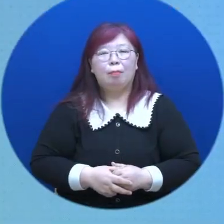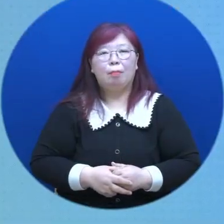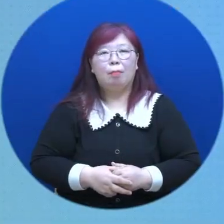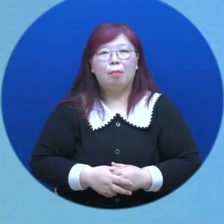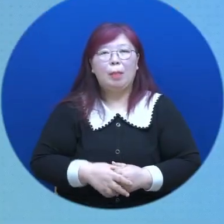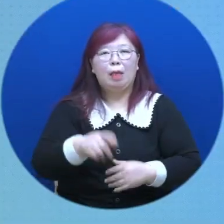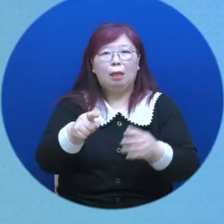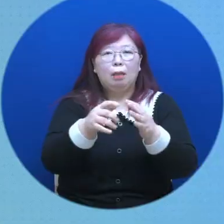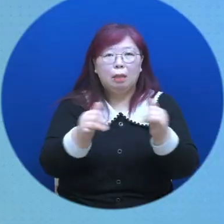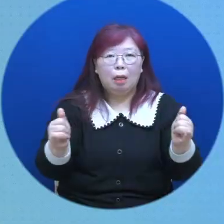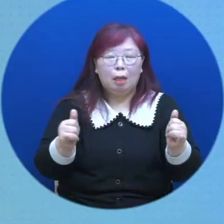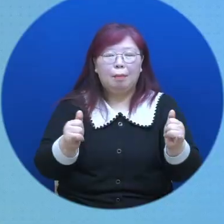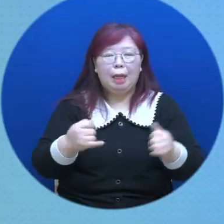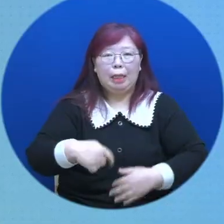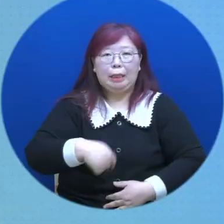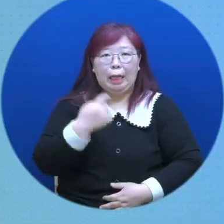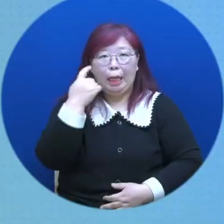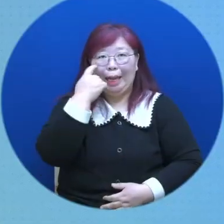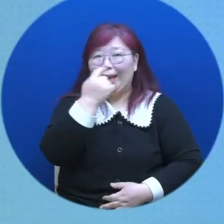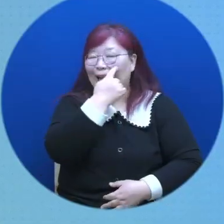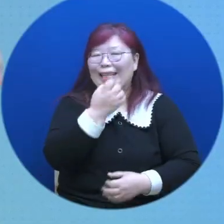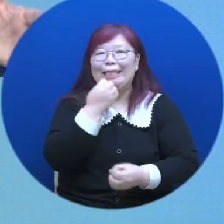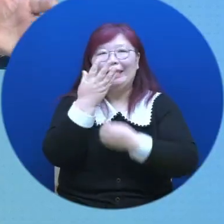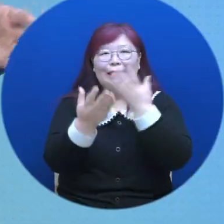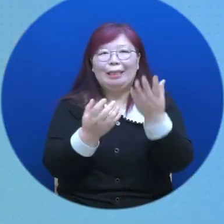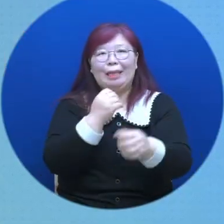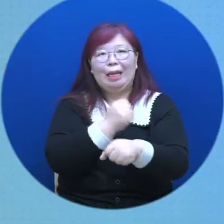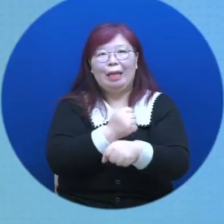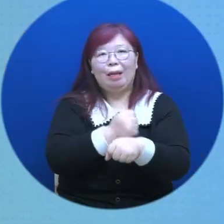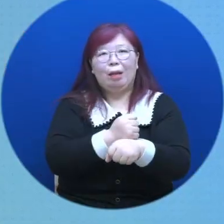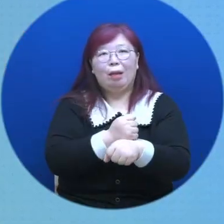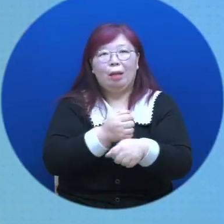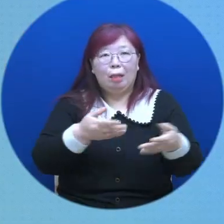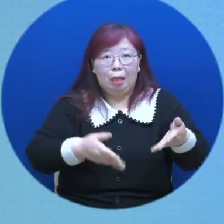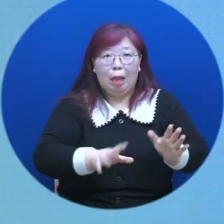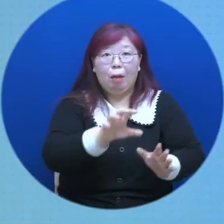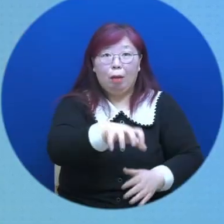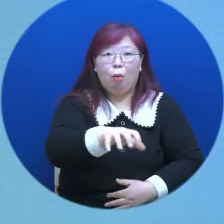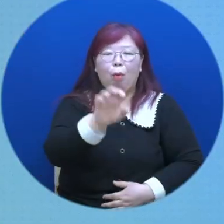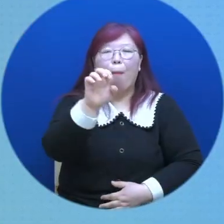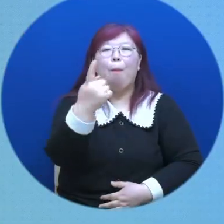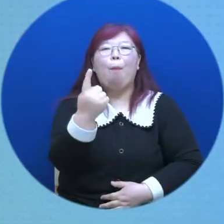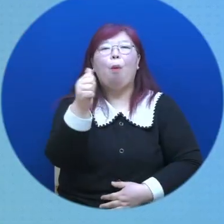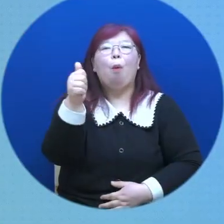자기의 간증 고백을 해요. 고향이 포항입니다.